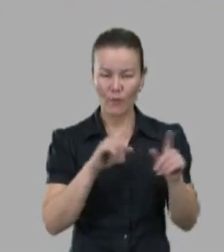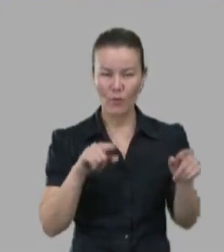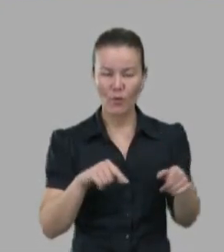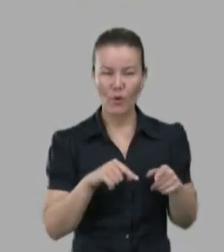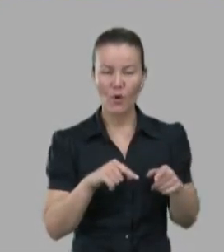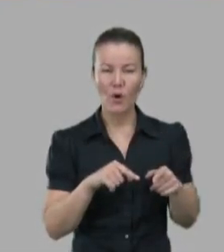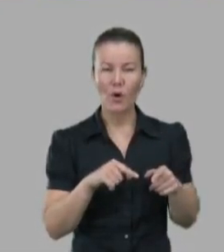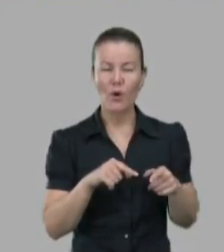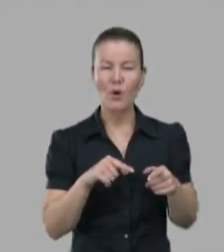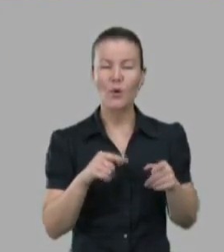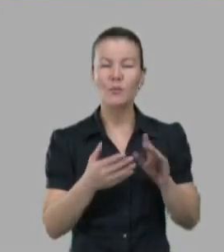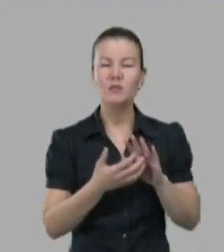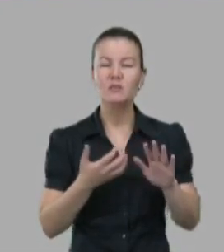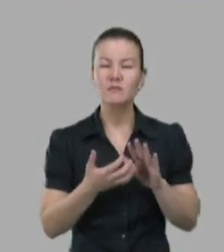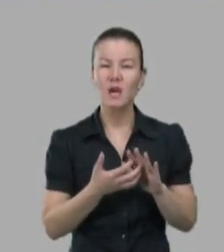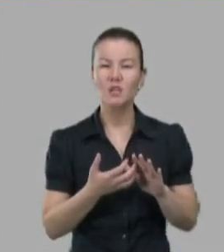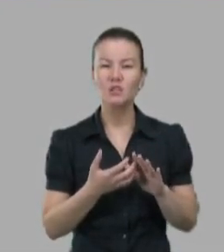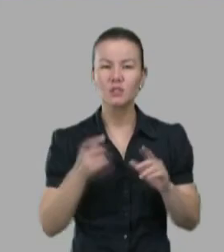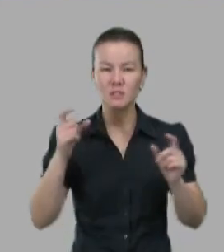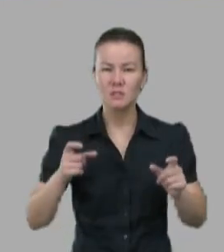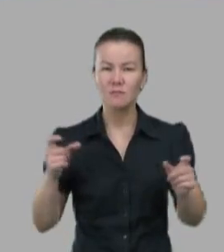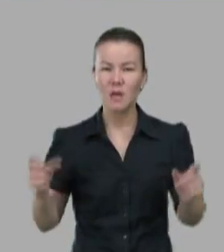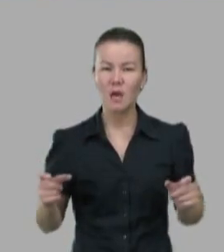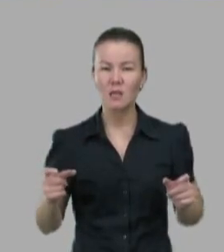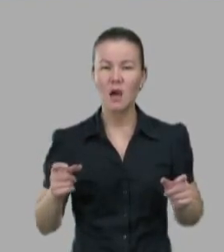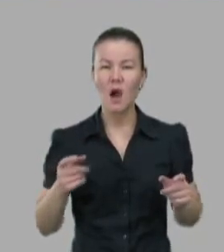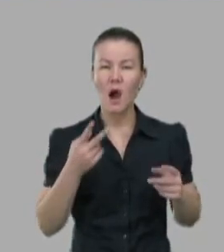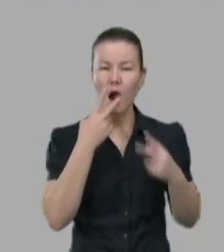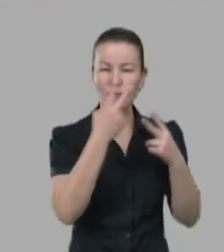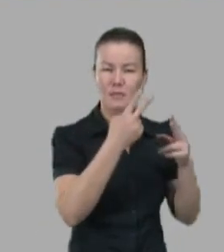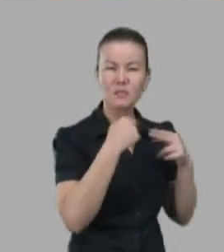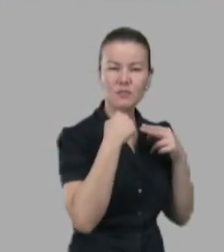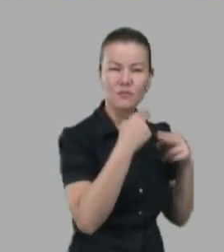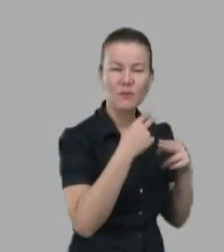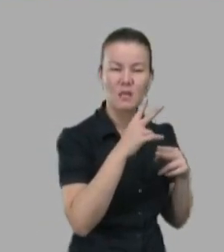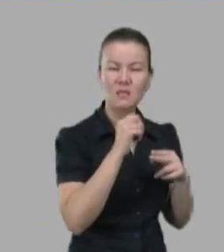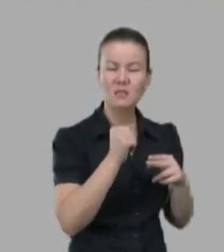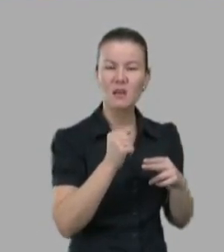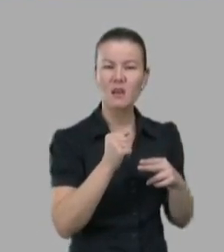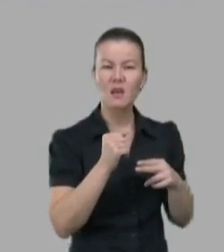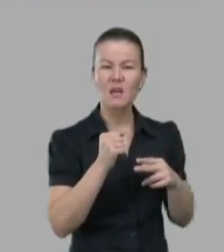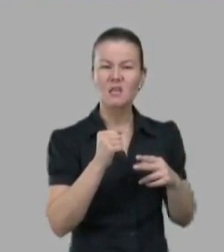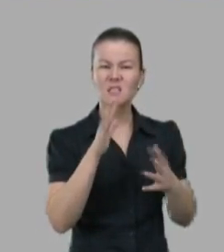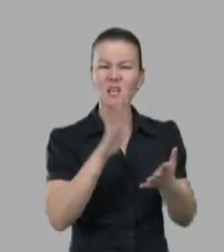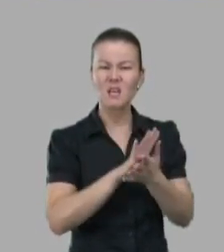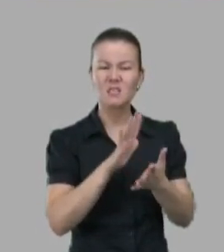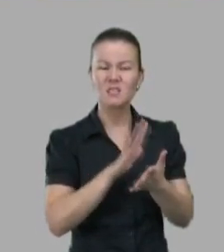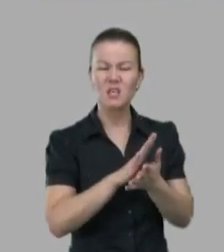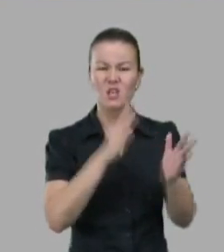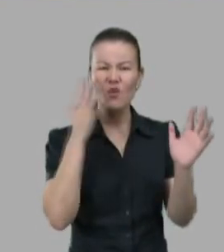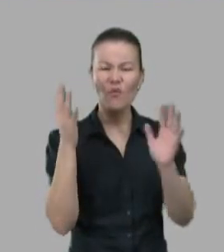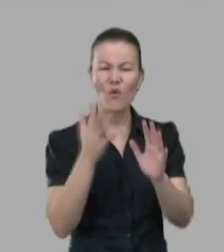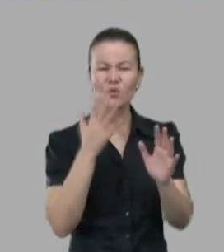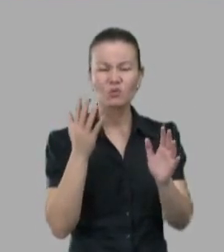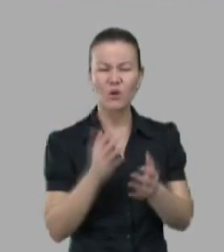призывающую землян обратить внимание на загрязнение воздуха.